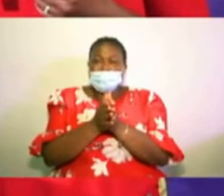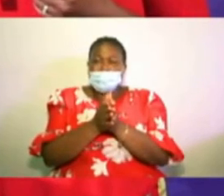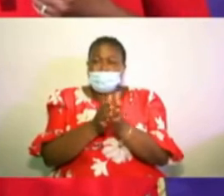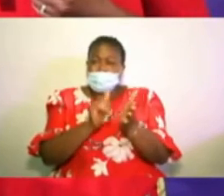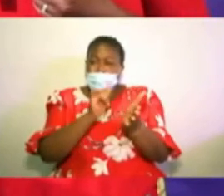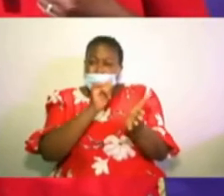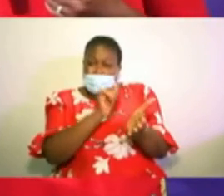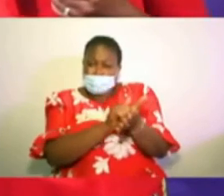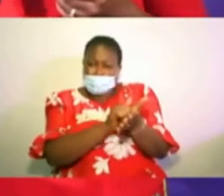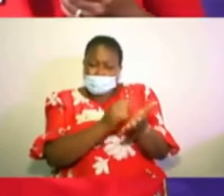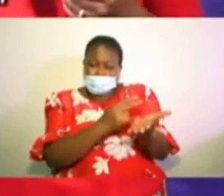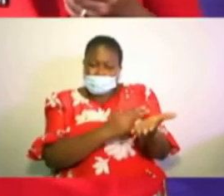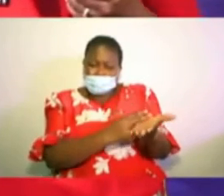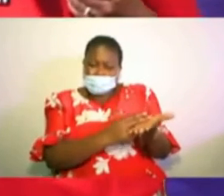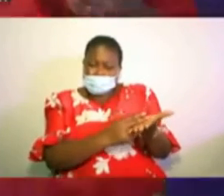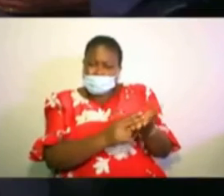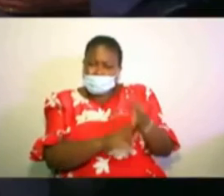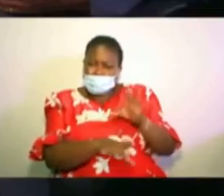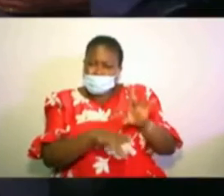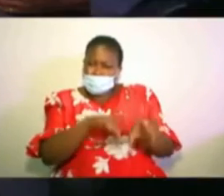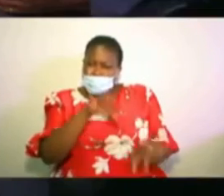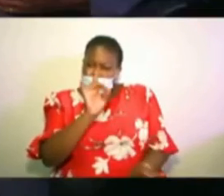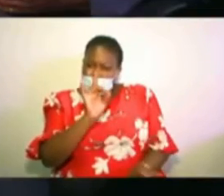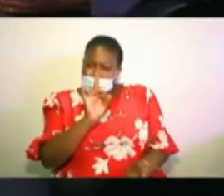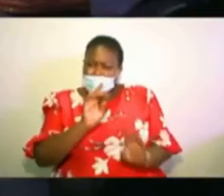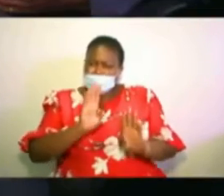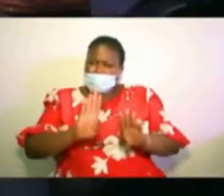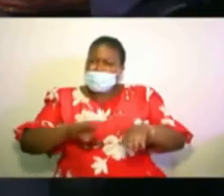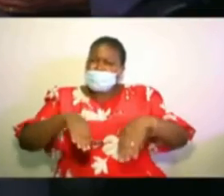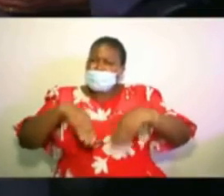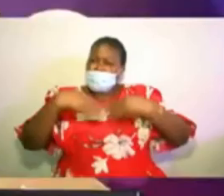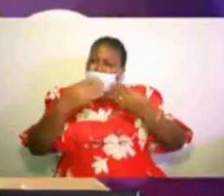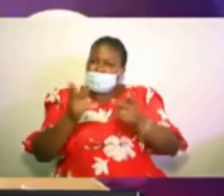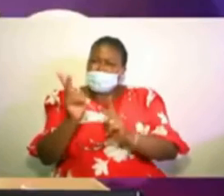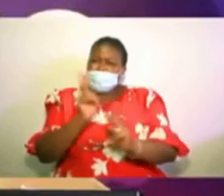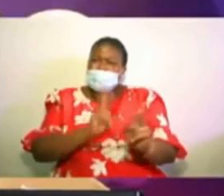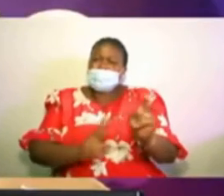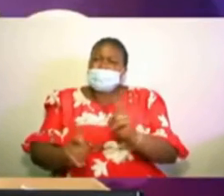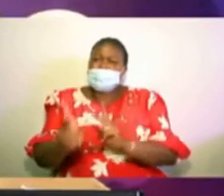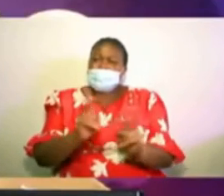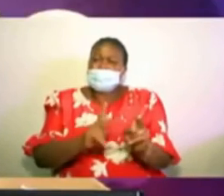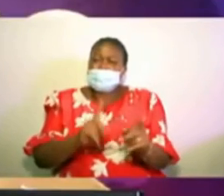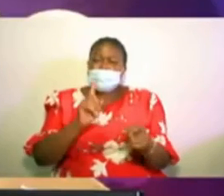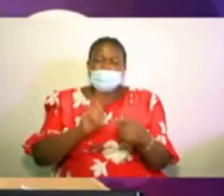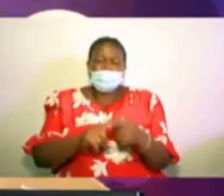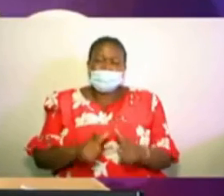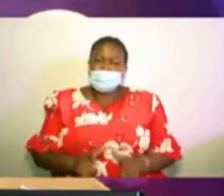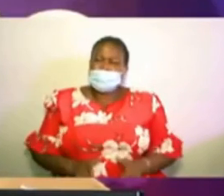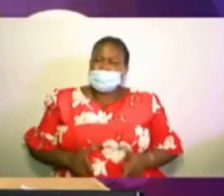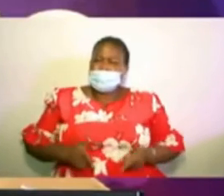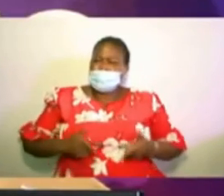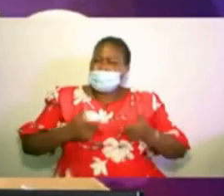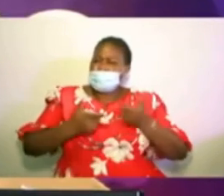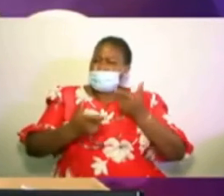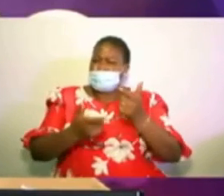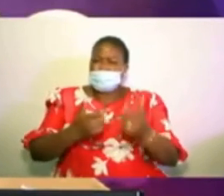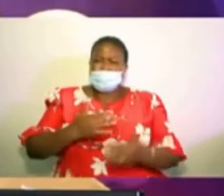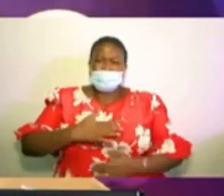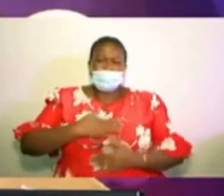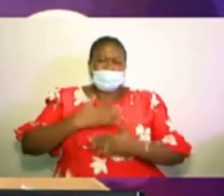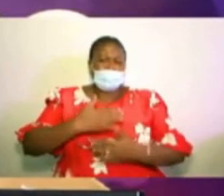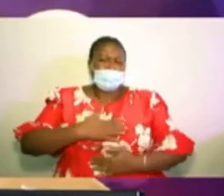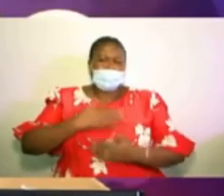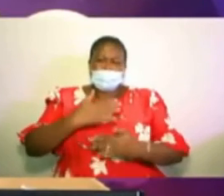Spirit who gives animation and vitality to the church. Ça veut dire que c'est l'Esprit Saint